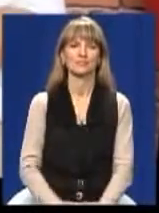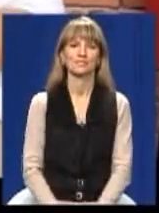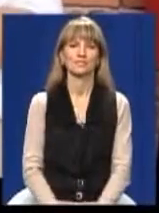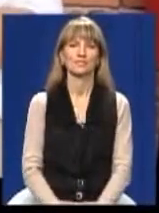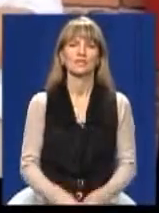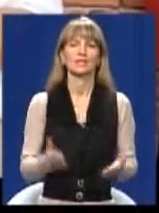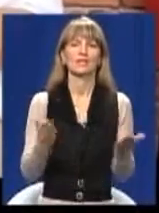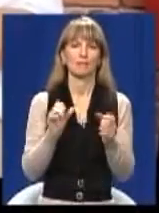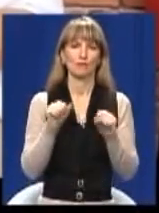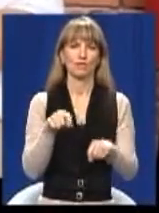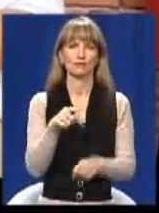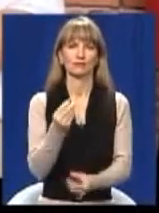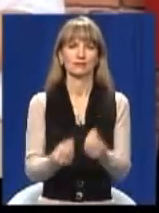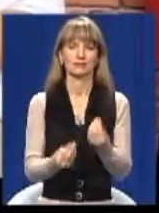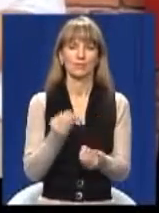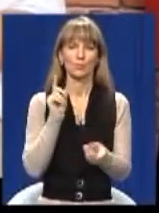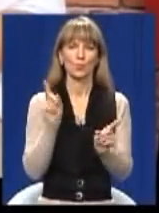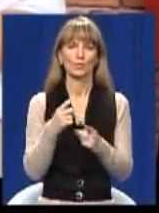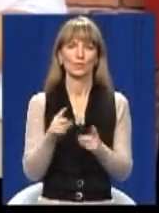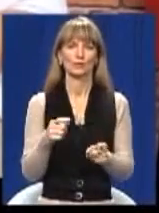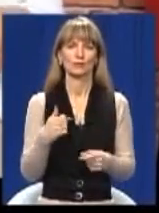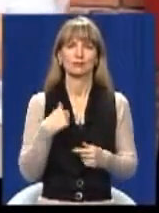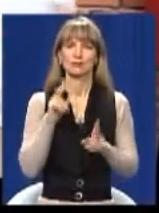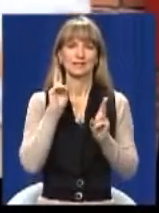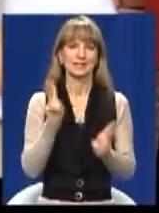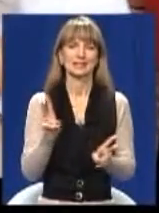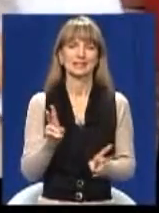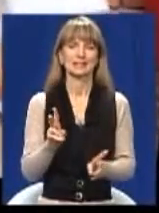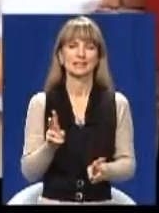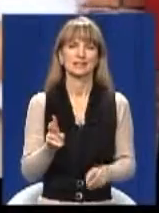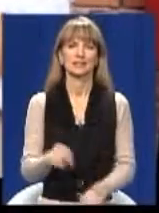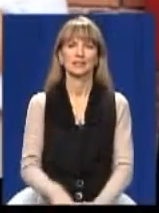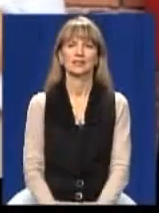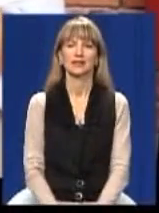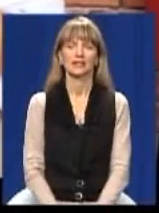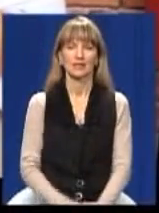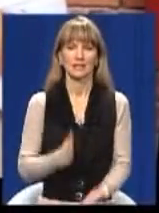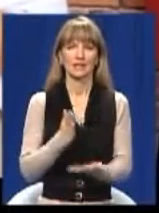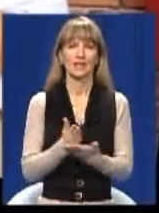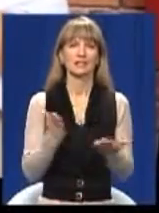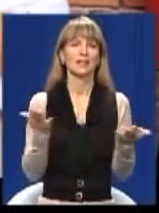Як ви думаєте, як на ньому грати? Не знаю. Ну, ваші якісь теорії.